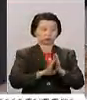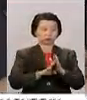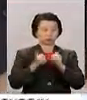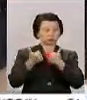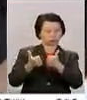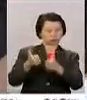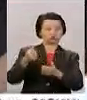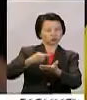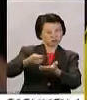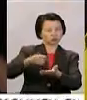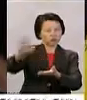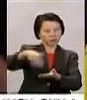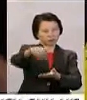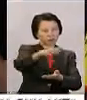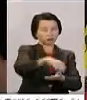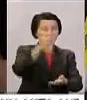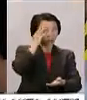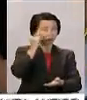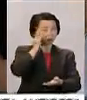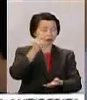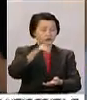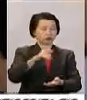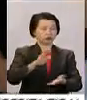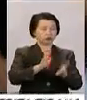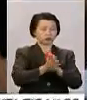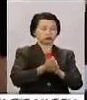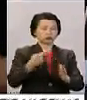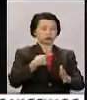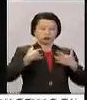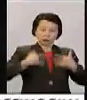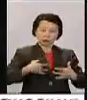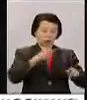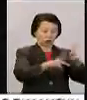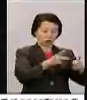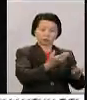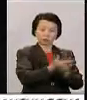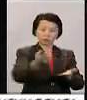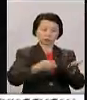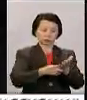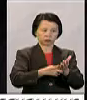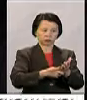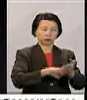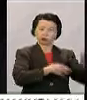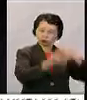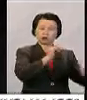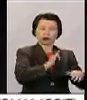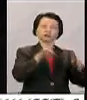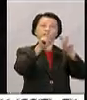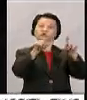berkaliber dan berpengalaman. Semoga beliau tidak mengecewakan orang-orang yang beli tiket. Ya, saya juga mengharapkan sesuatu